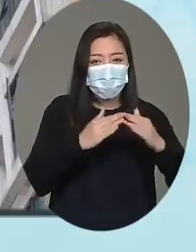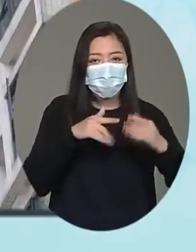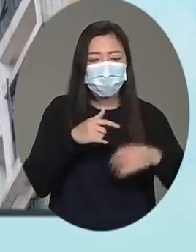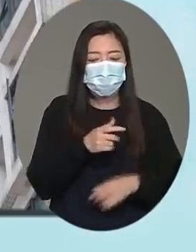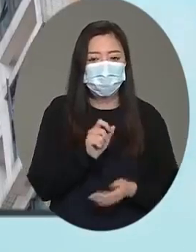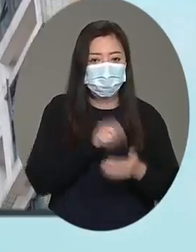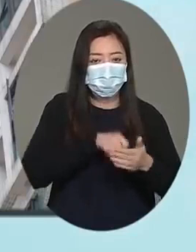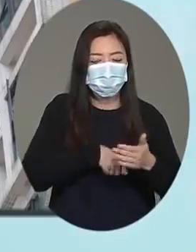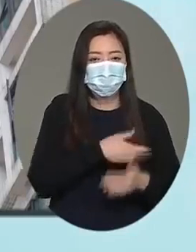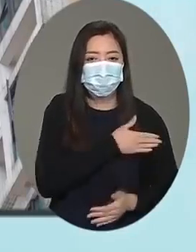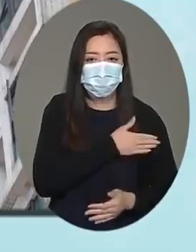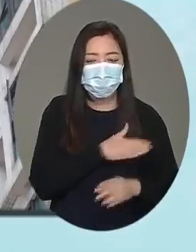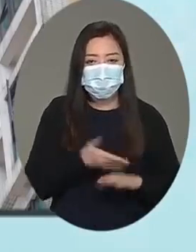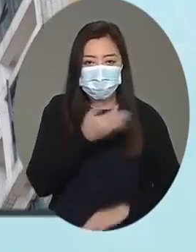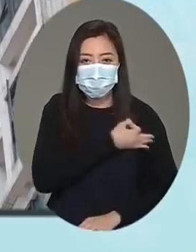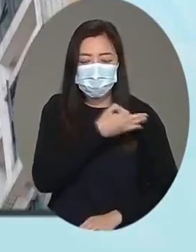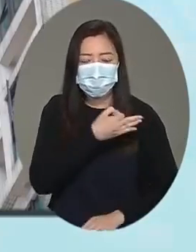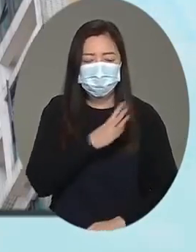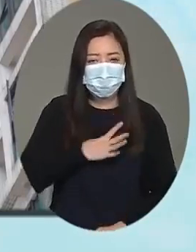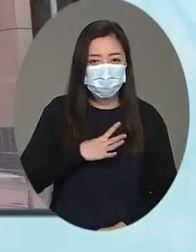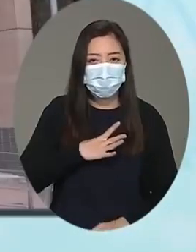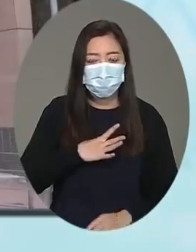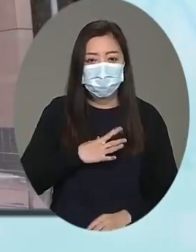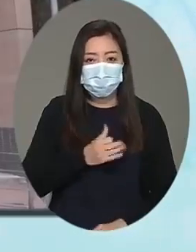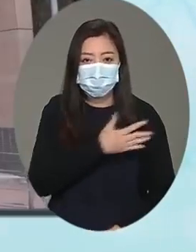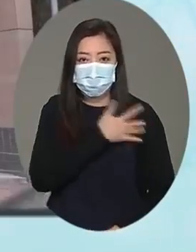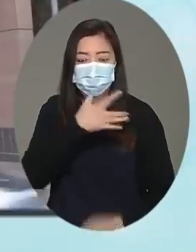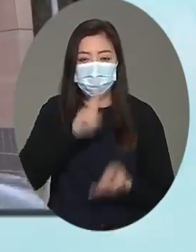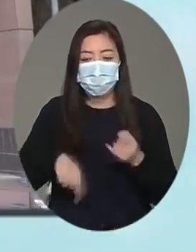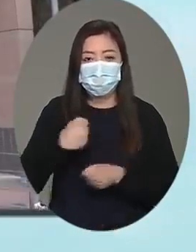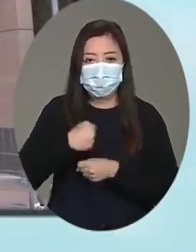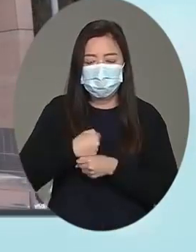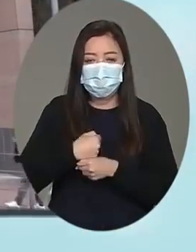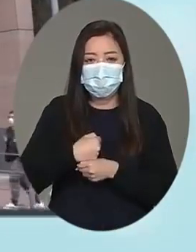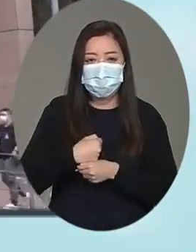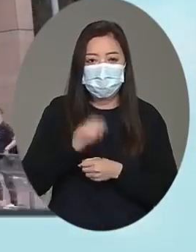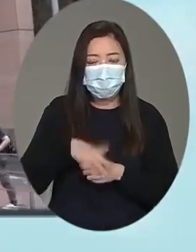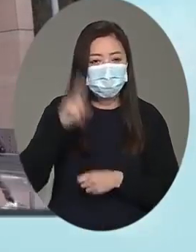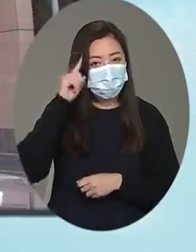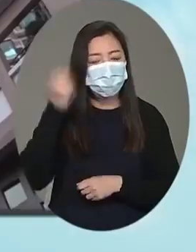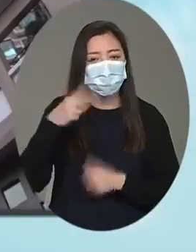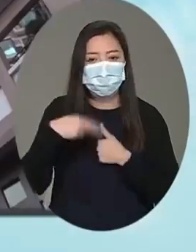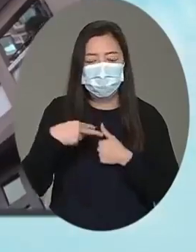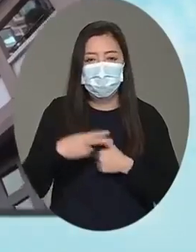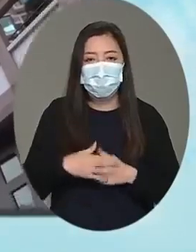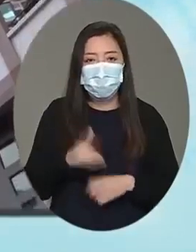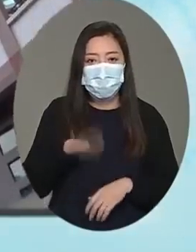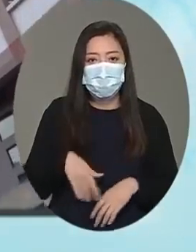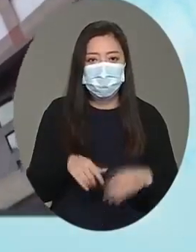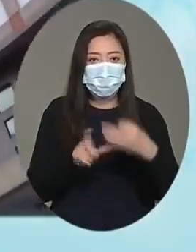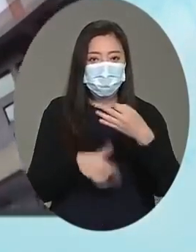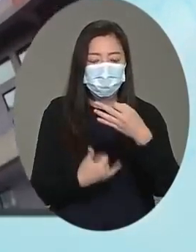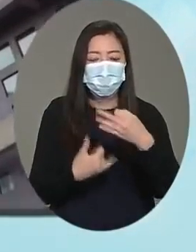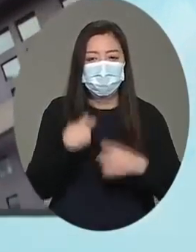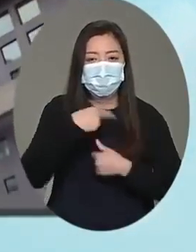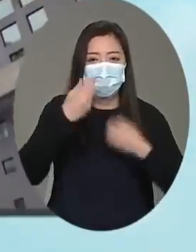盘做文员，上星期三开始不舒服，星期五最后一日翻工，翌日去了做检测。他在6号的时候都